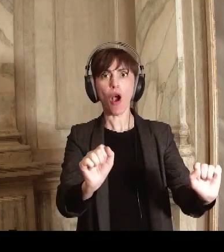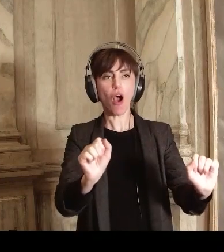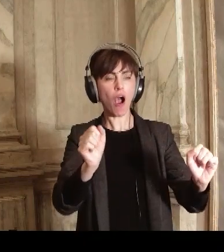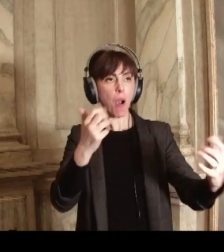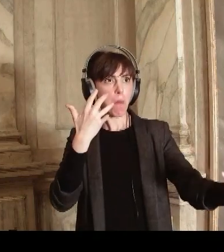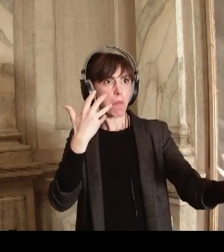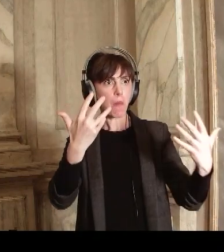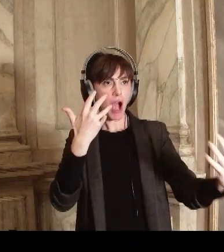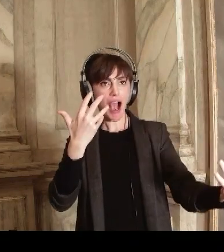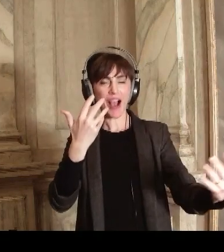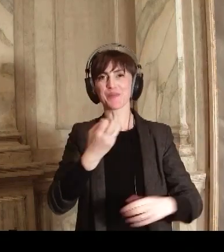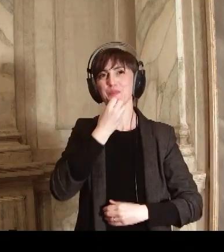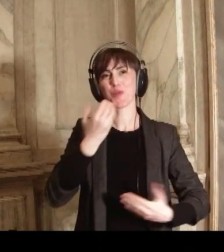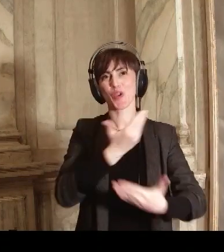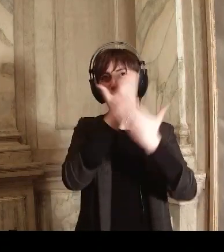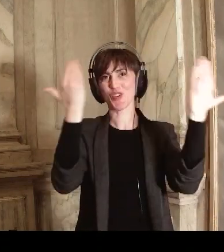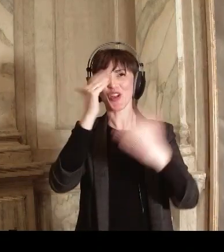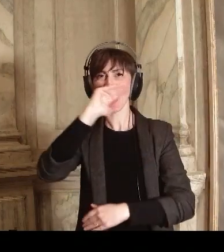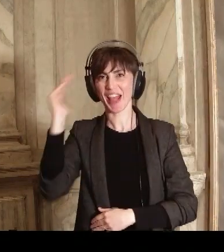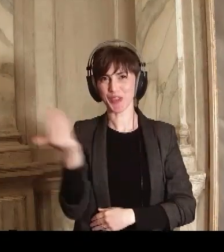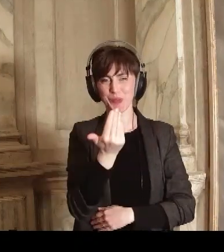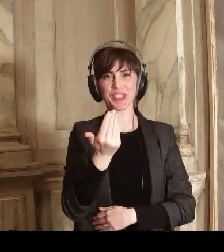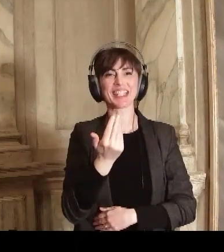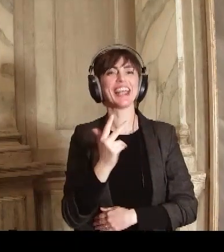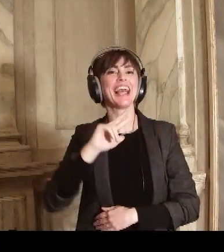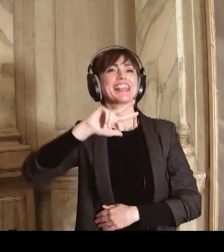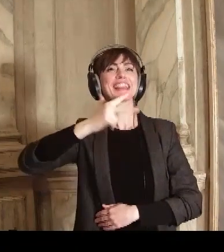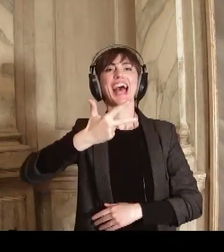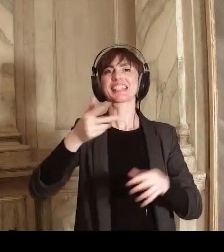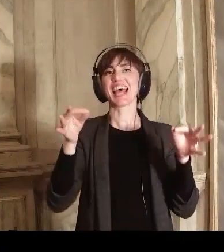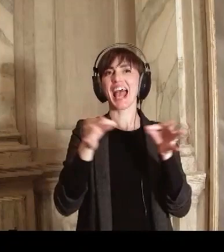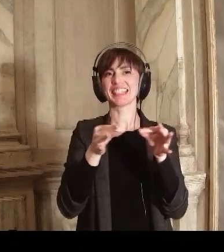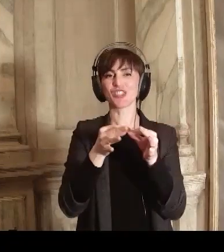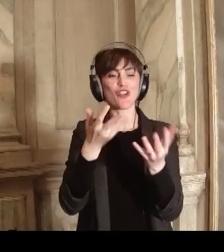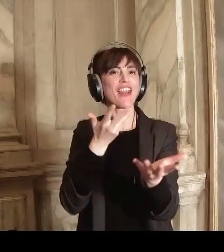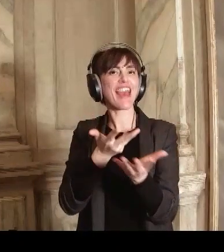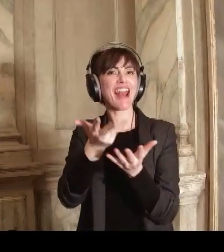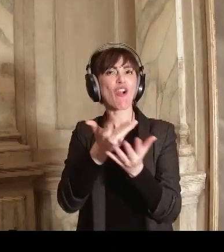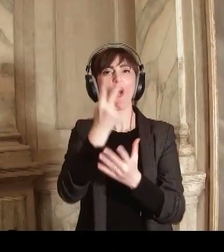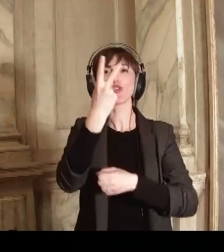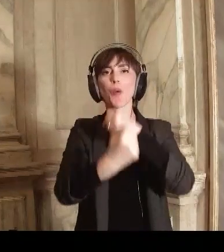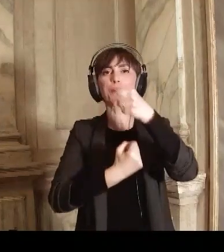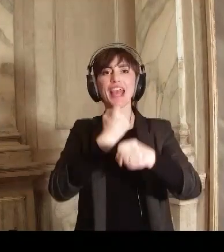tutti, eccoci per la terza edizione a raccontare Biennale Teatro, a